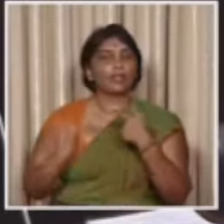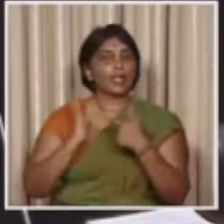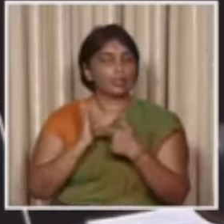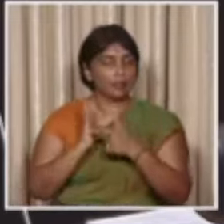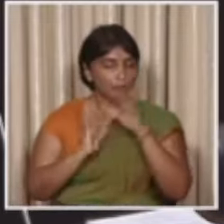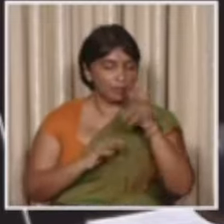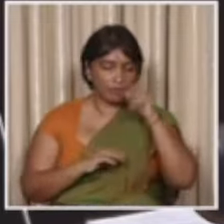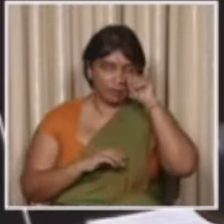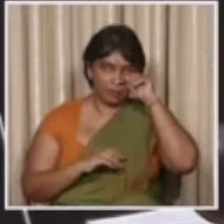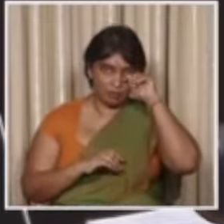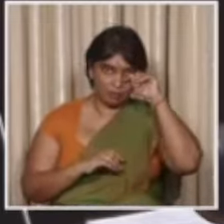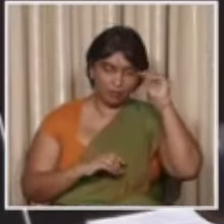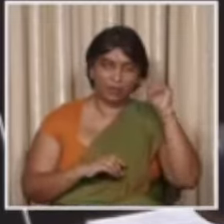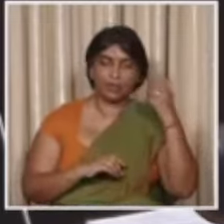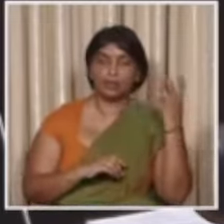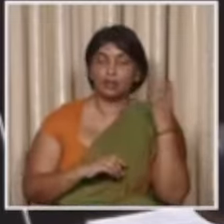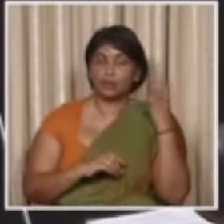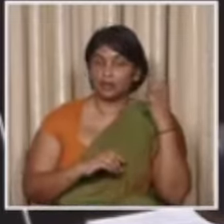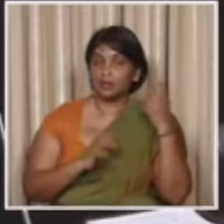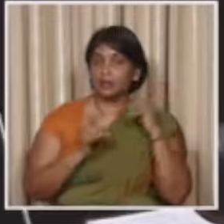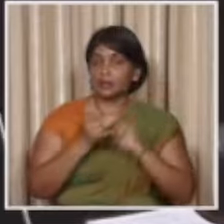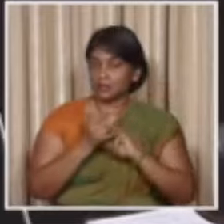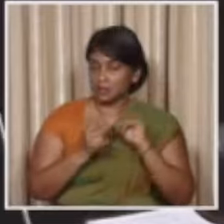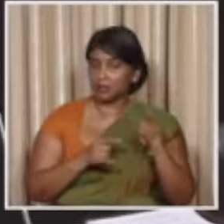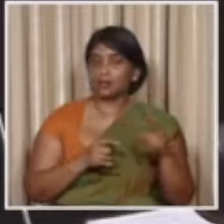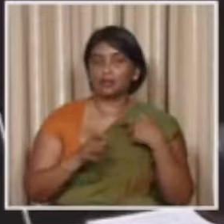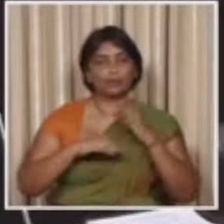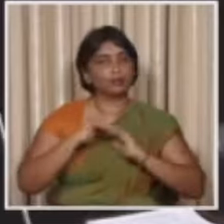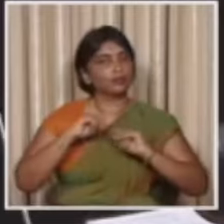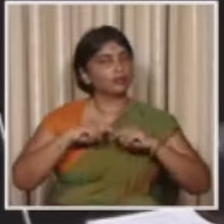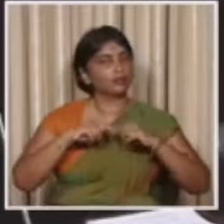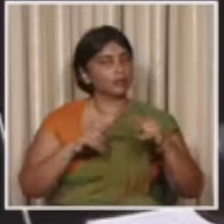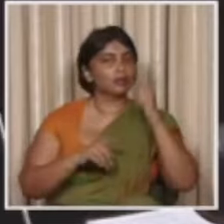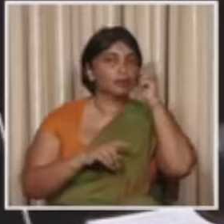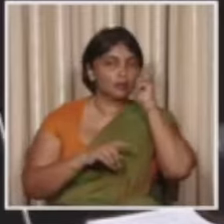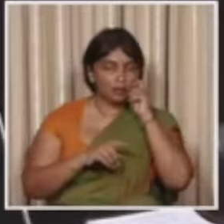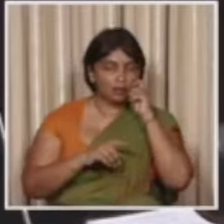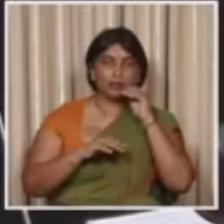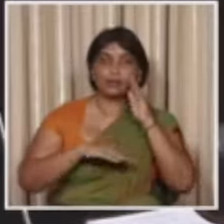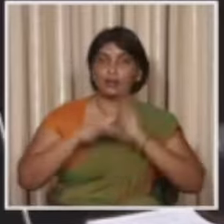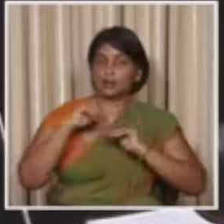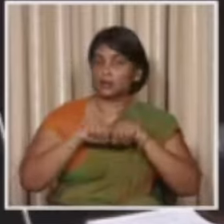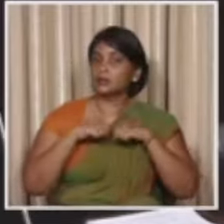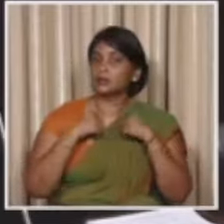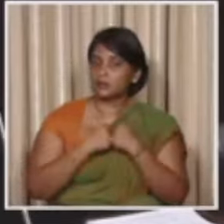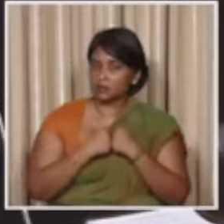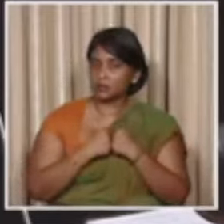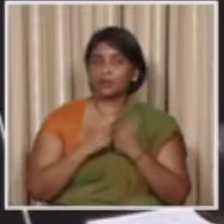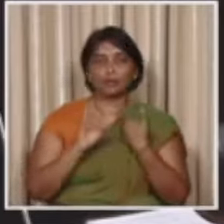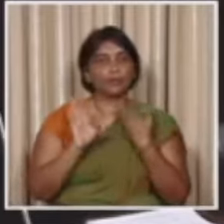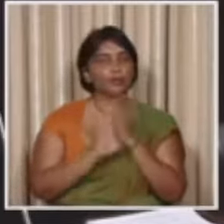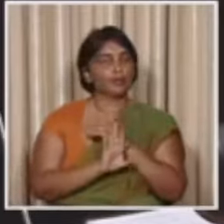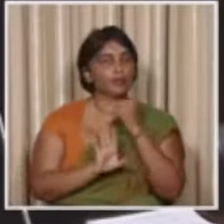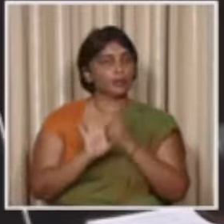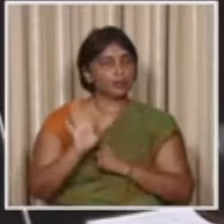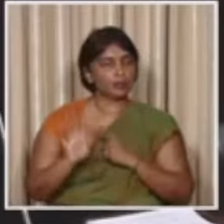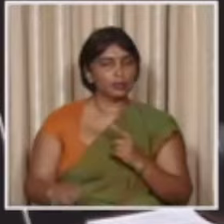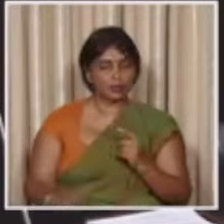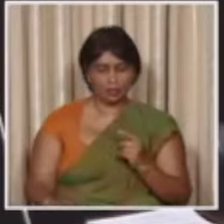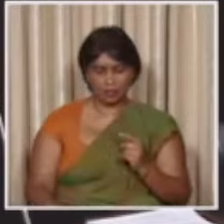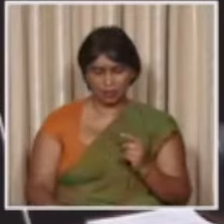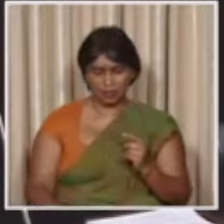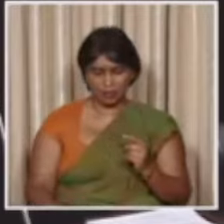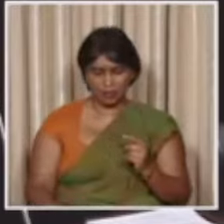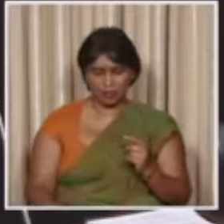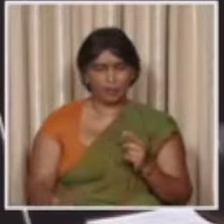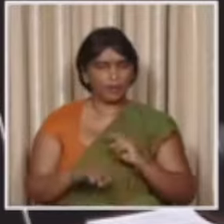තුළ සහරාන් හසීම් සමග ක්‍රියාත්මක වෙච්ච අන්තවාදී සංවිධානය මේ පසුගිය වසරදි ගරුමන්තුවා පුතුමන්තම